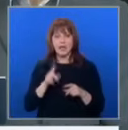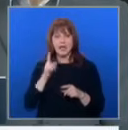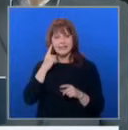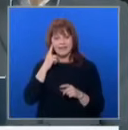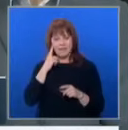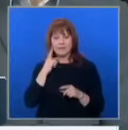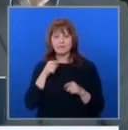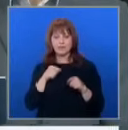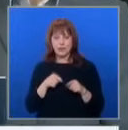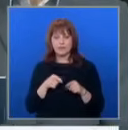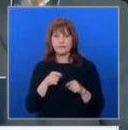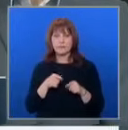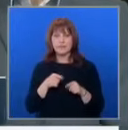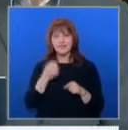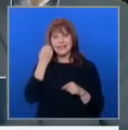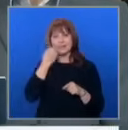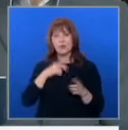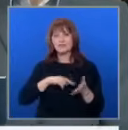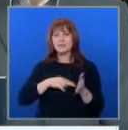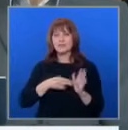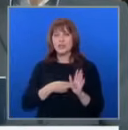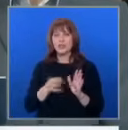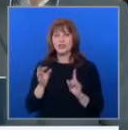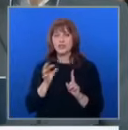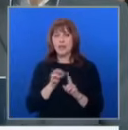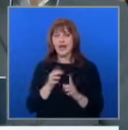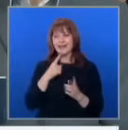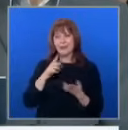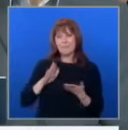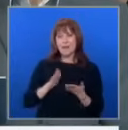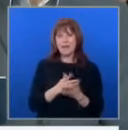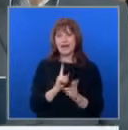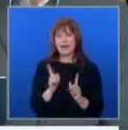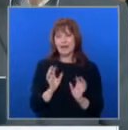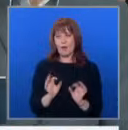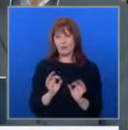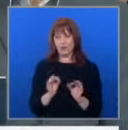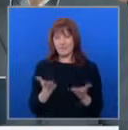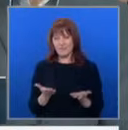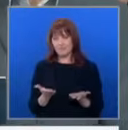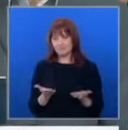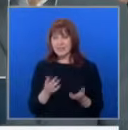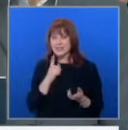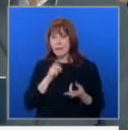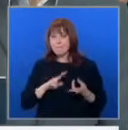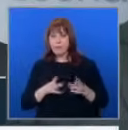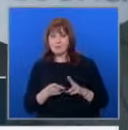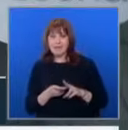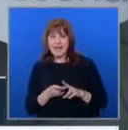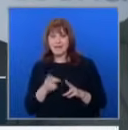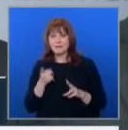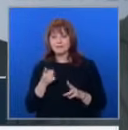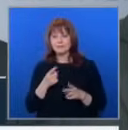Общинската избирателна комисия се използва с политически цели за отстраняване на неудобни, за реваншизъм и за подмяна на вота на